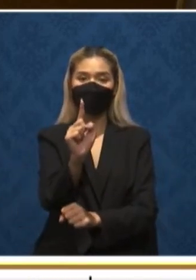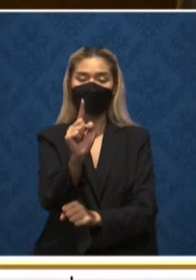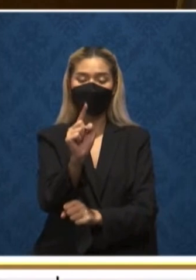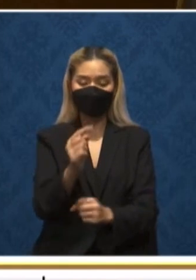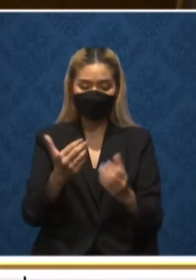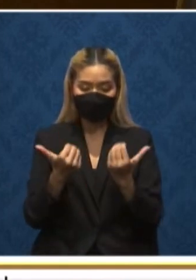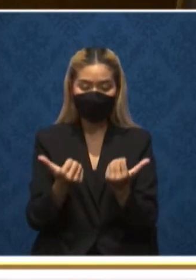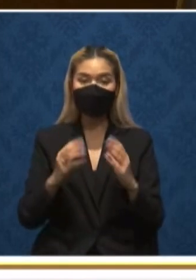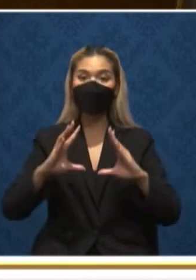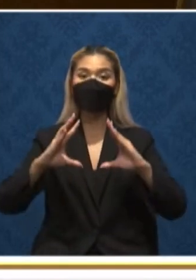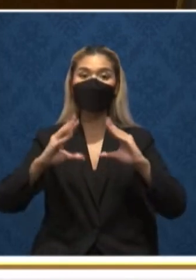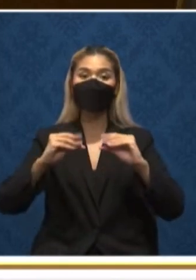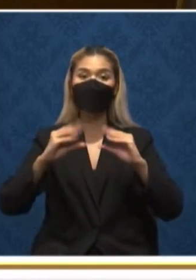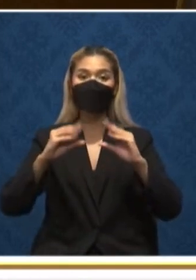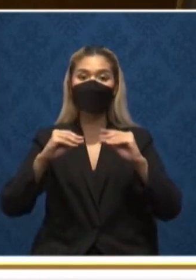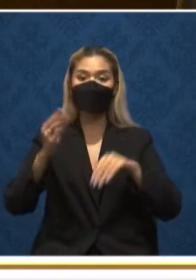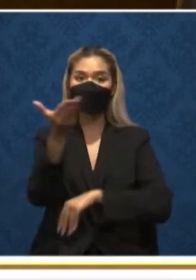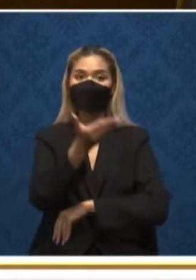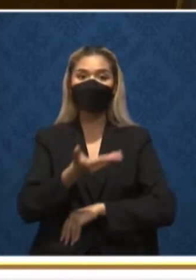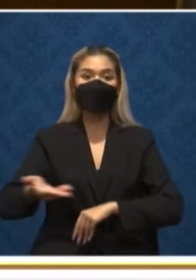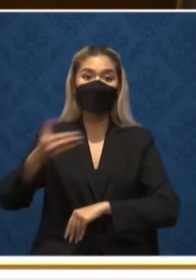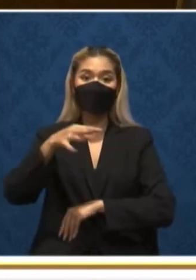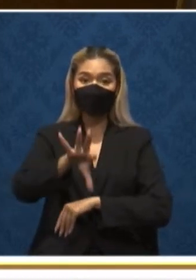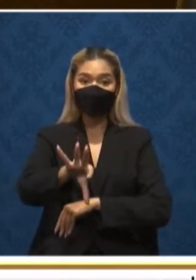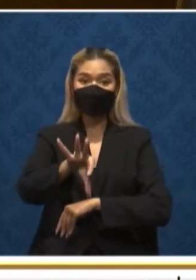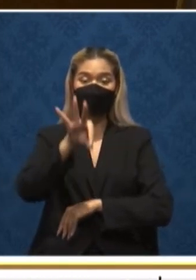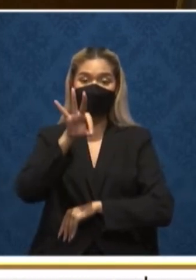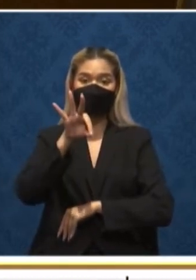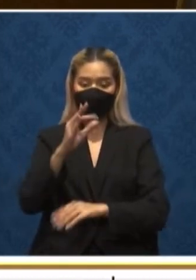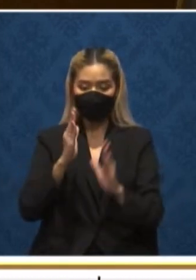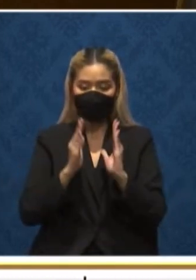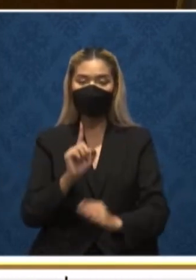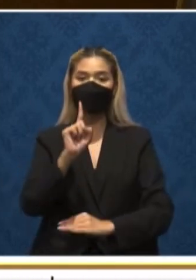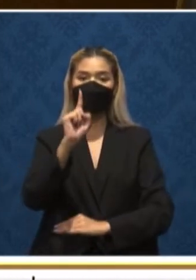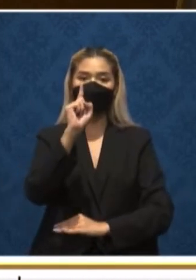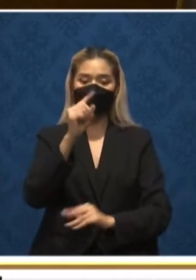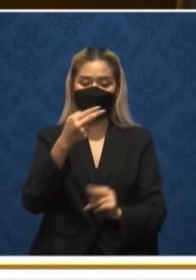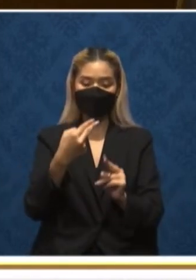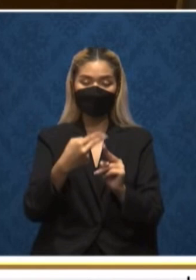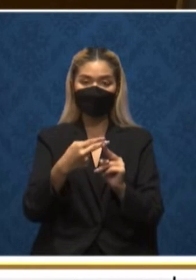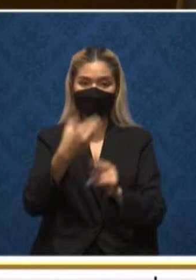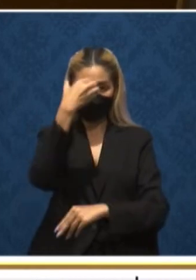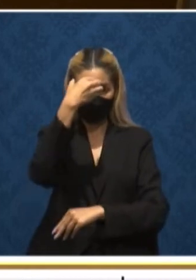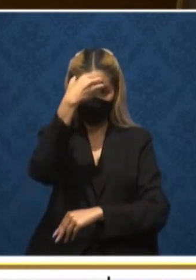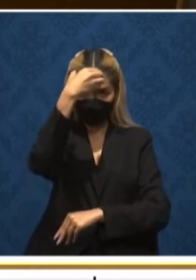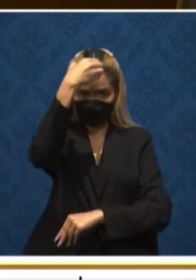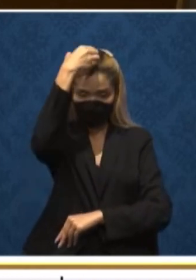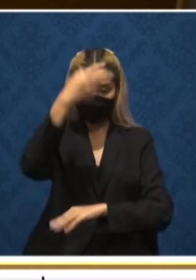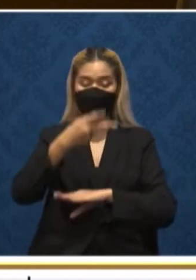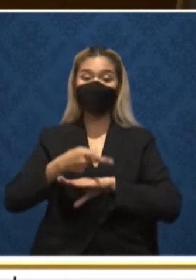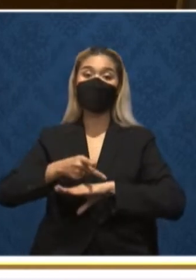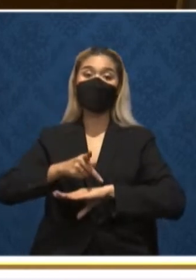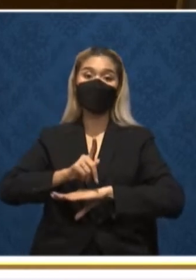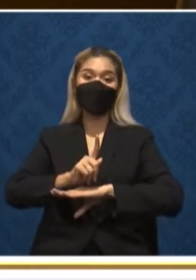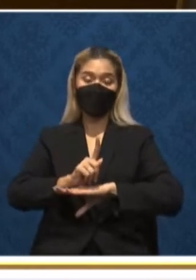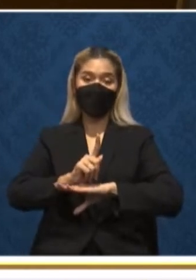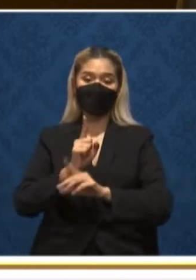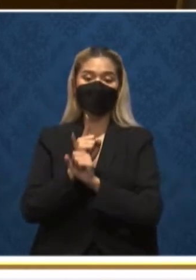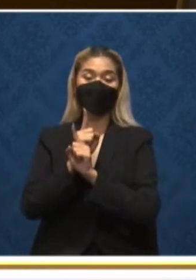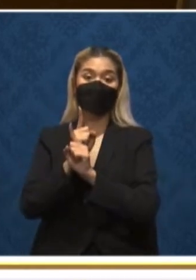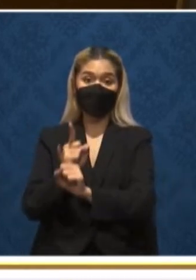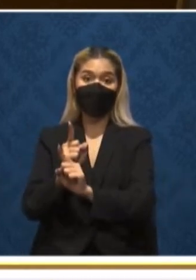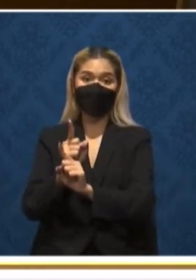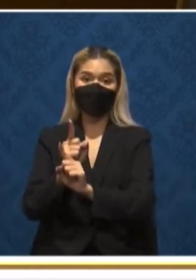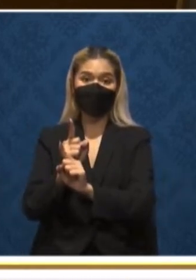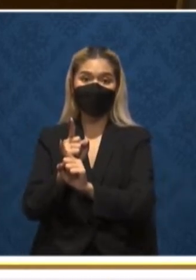ที่ประชุมเลือกท่านวันมูฮัมหมัดนอมัตาเป็นประธานสภาผู้แทนราษฎรตามข้อบังคับ